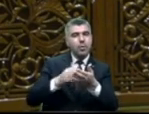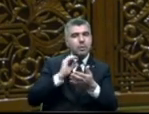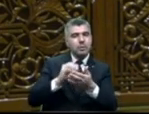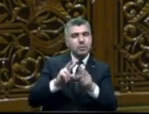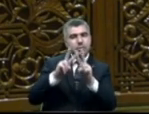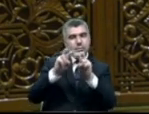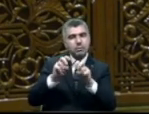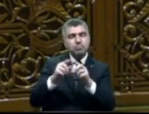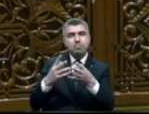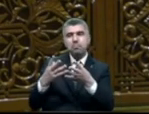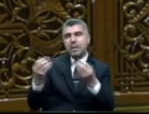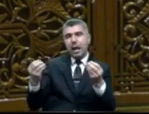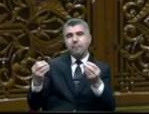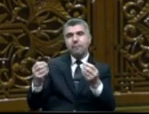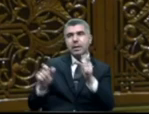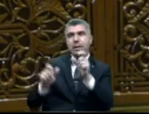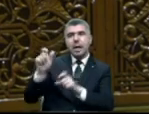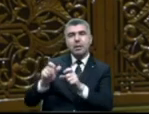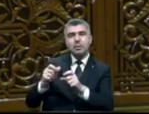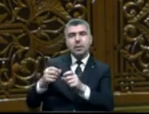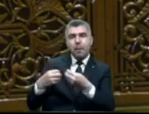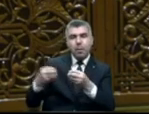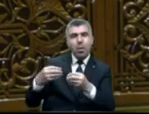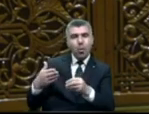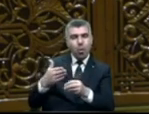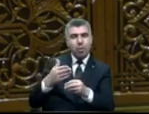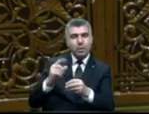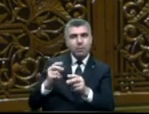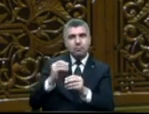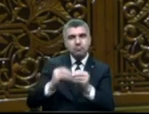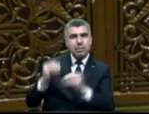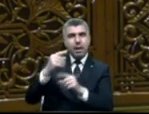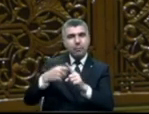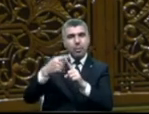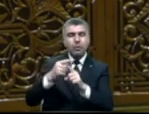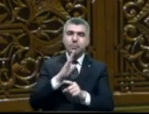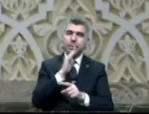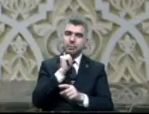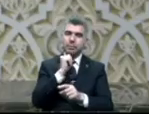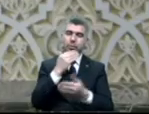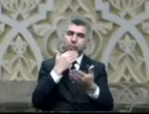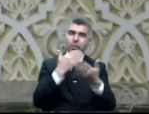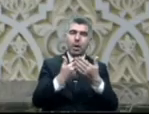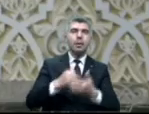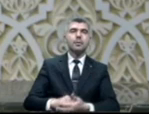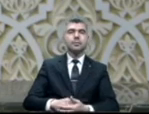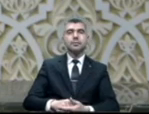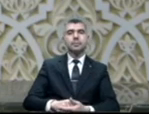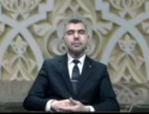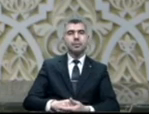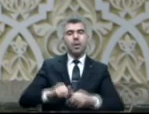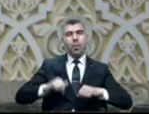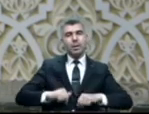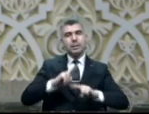يكونوش واحد كثره ديال المتدخلين في الحلقه ديال التسويق ديال المنتوجات السمكيه. وشكرا. شكرا السيد المستشار المحترم.